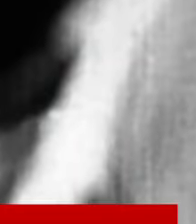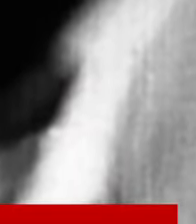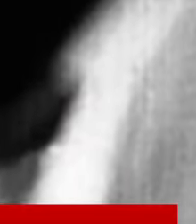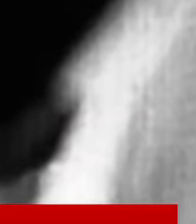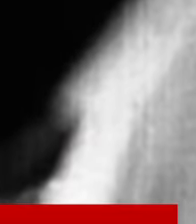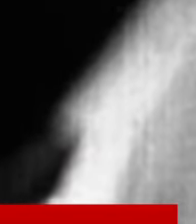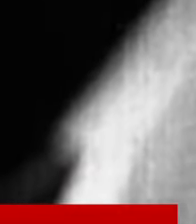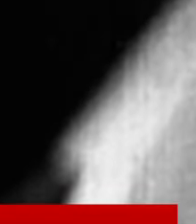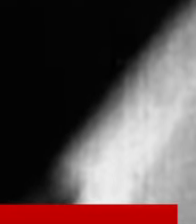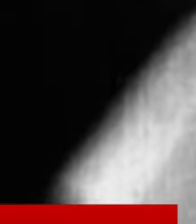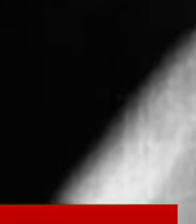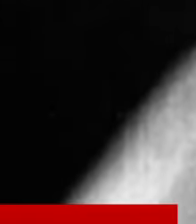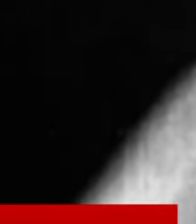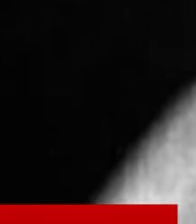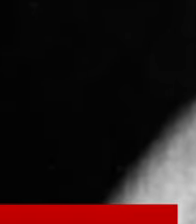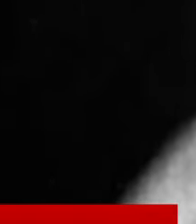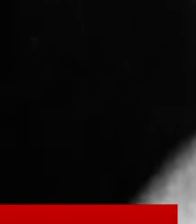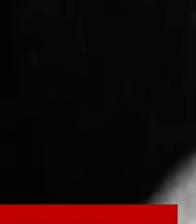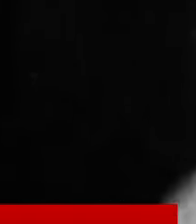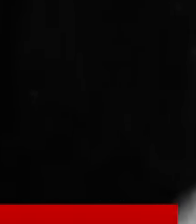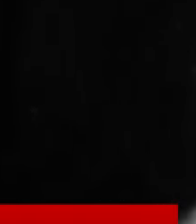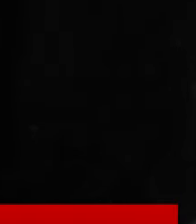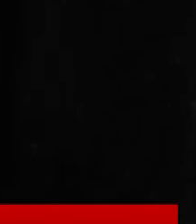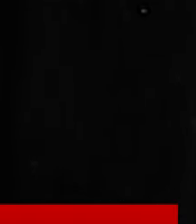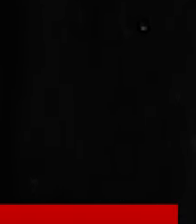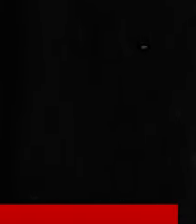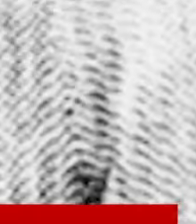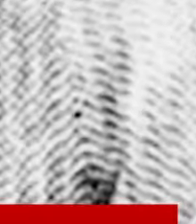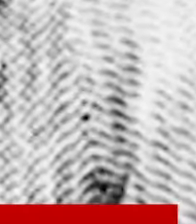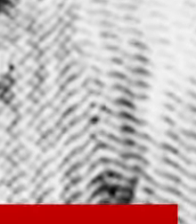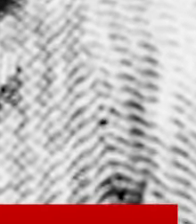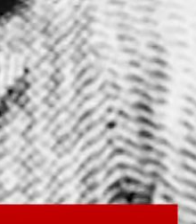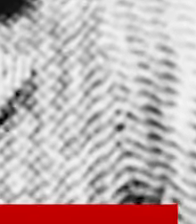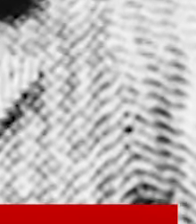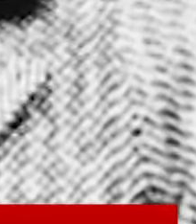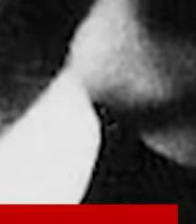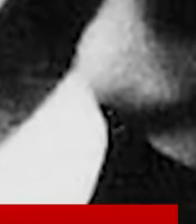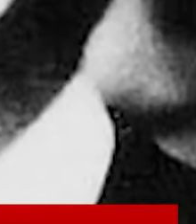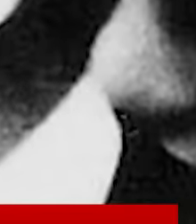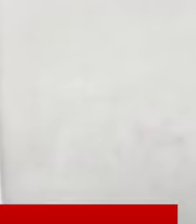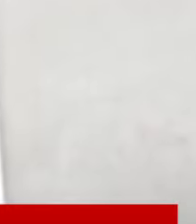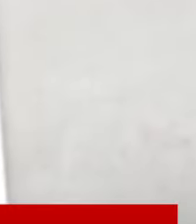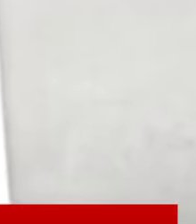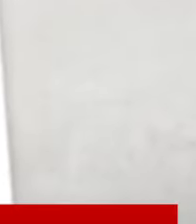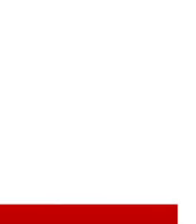bakmadım aklından geçer Kimseyi tanımadım ben